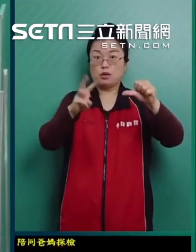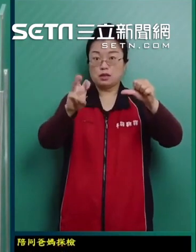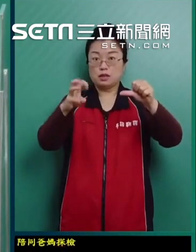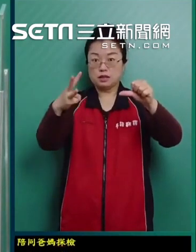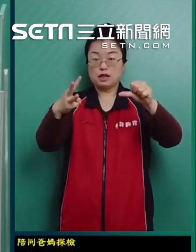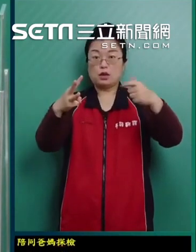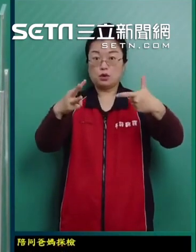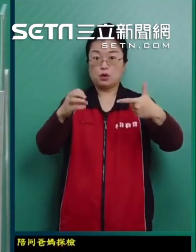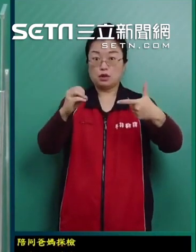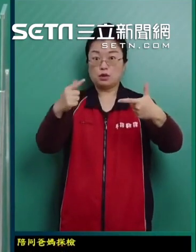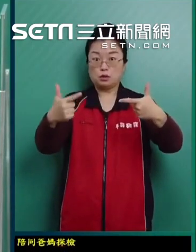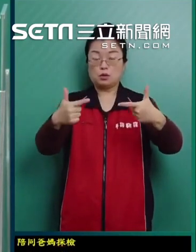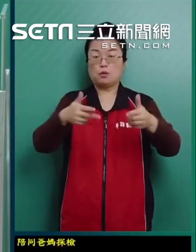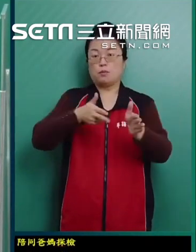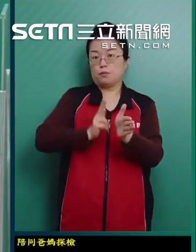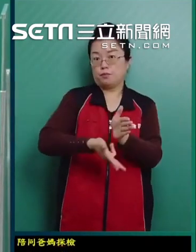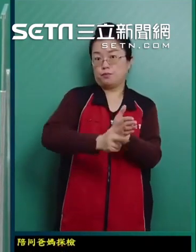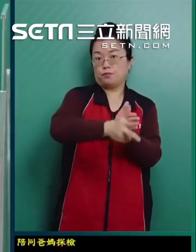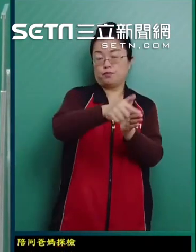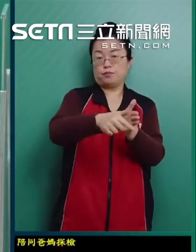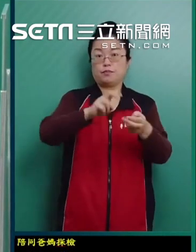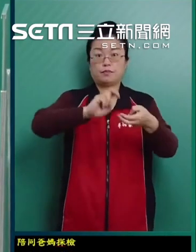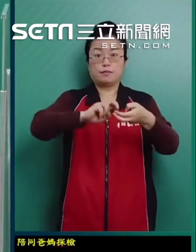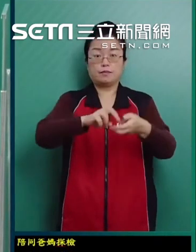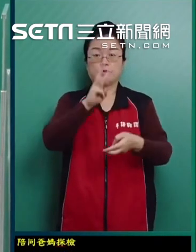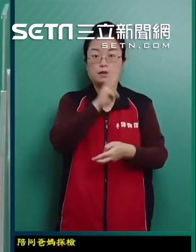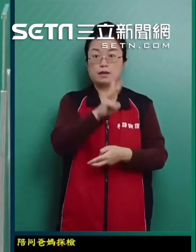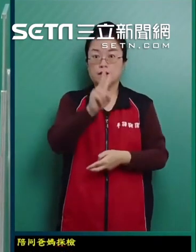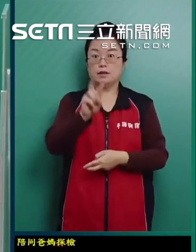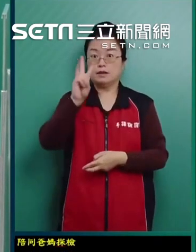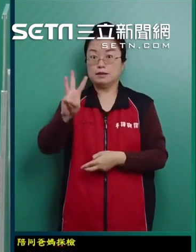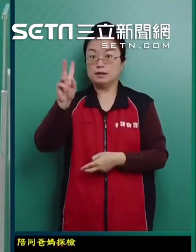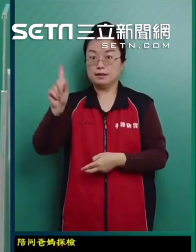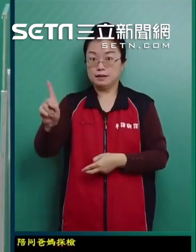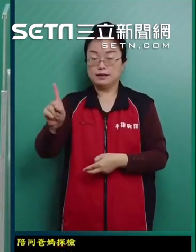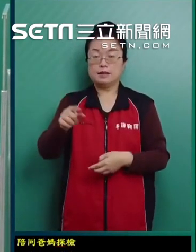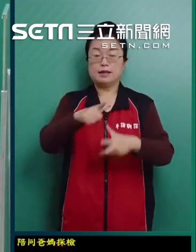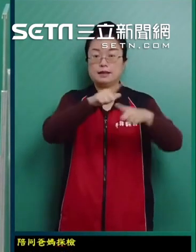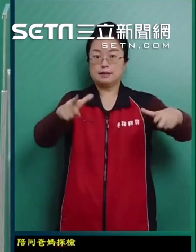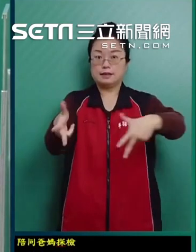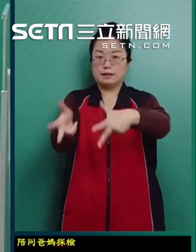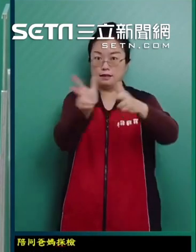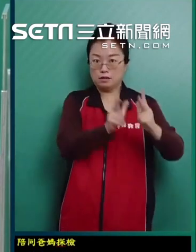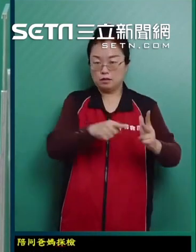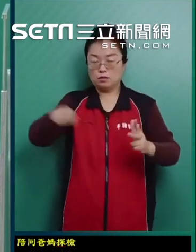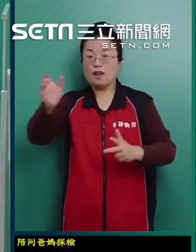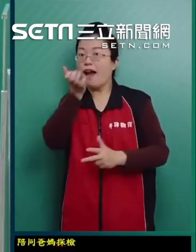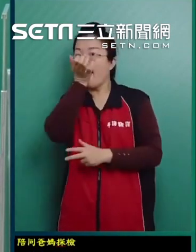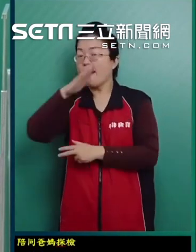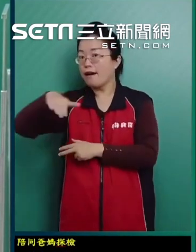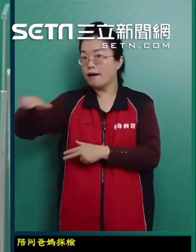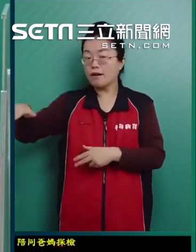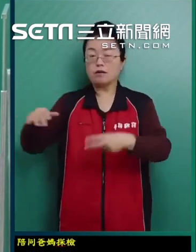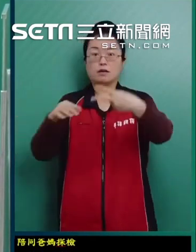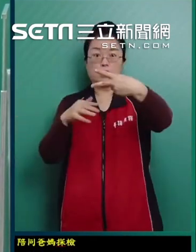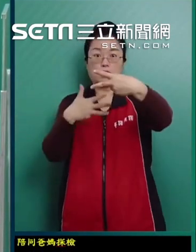下午5点33分到6点06分搭乘台铁区间车3231大桥到冈山。2月8号也是于